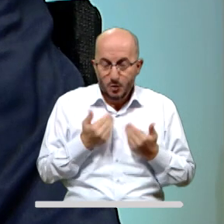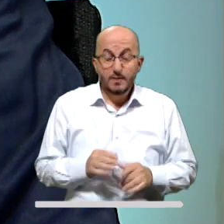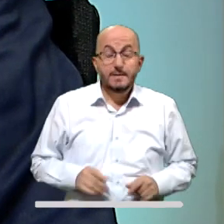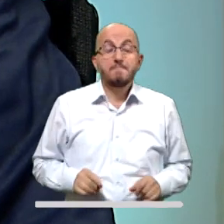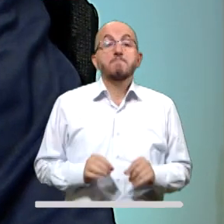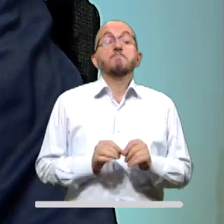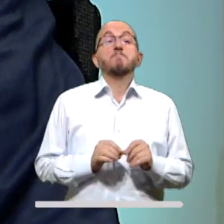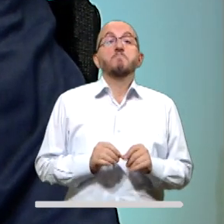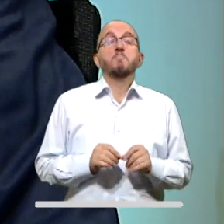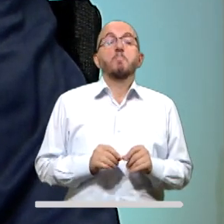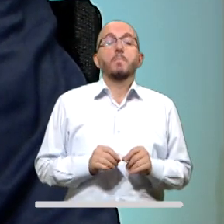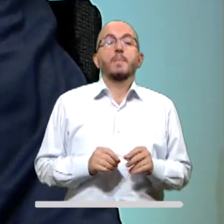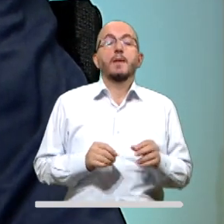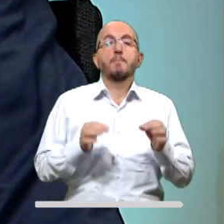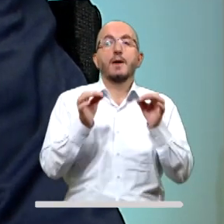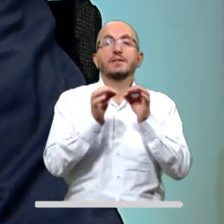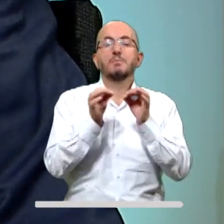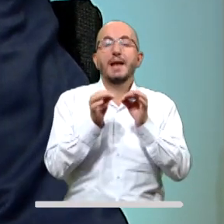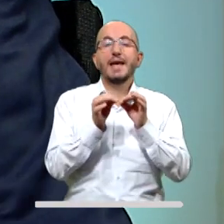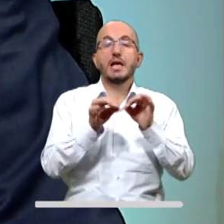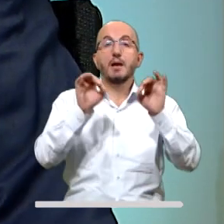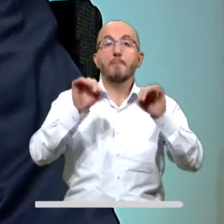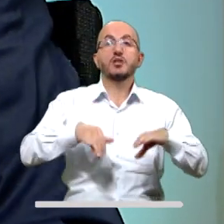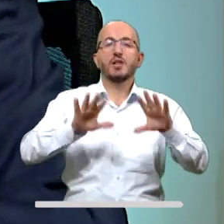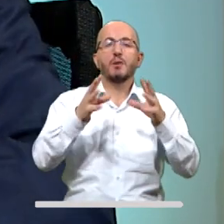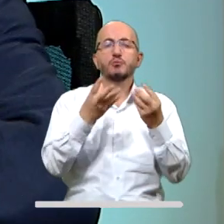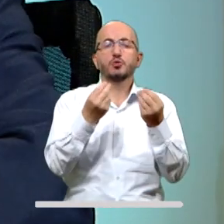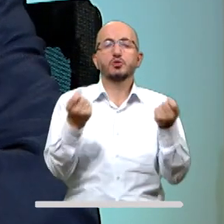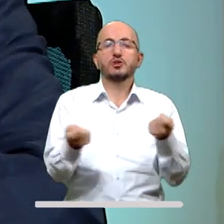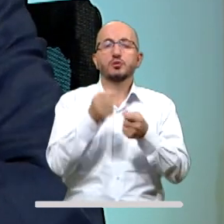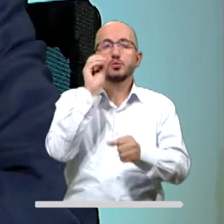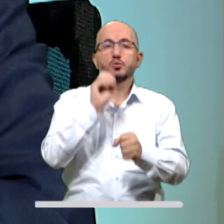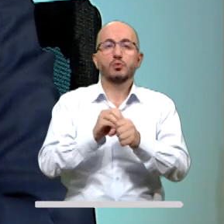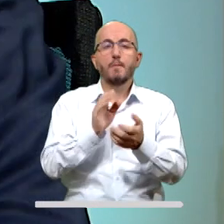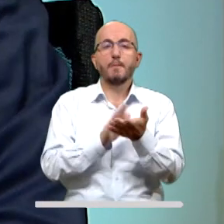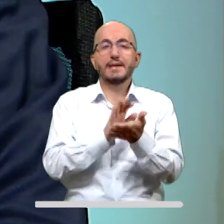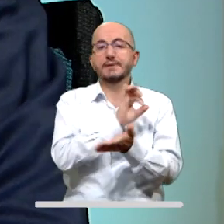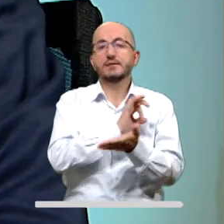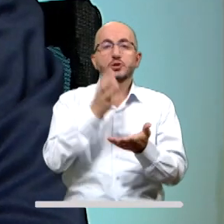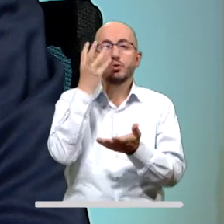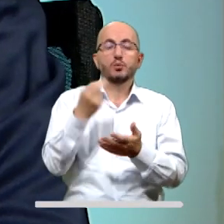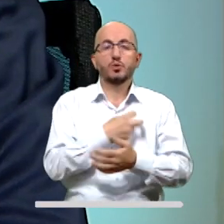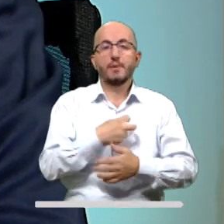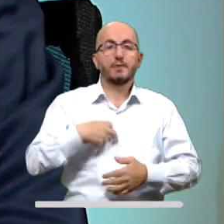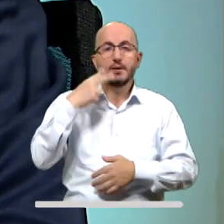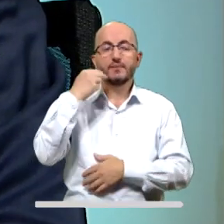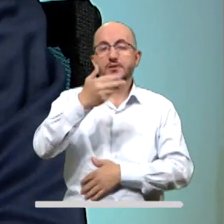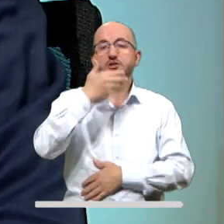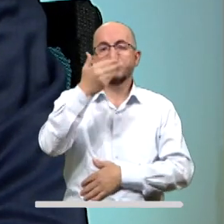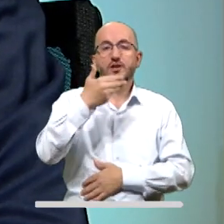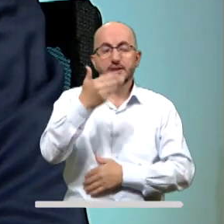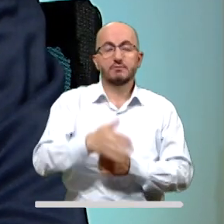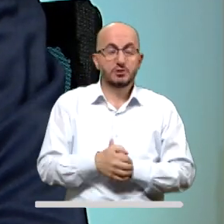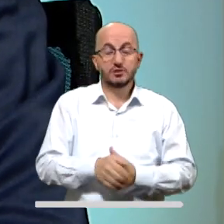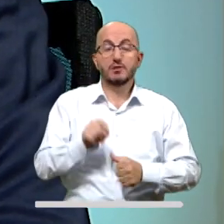ile başlamayan birçok işin sonunun bereketsiz olduğunu Peygamberimiz ifade etmiştir. Ama burada